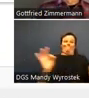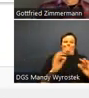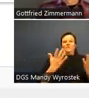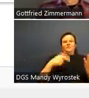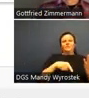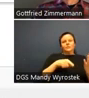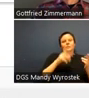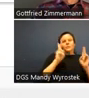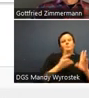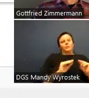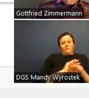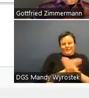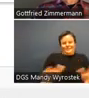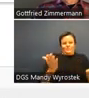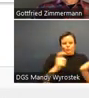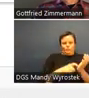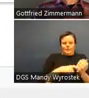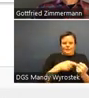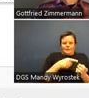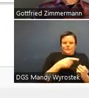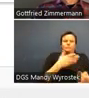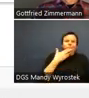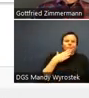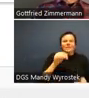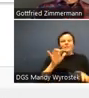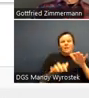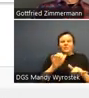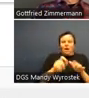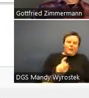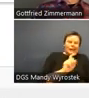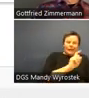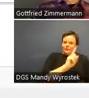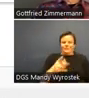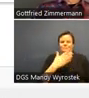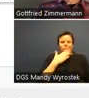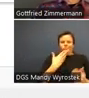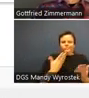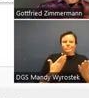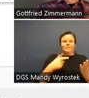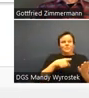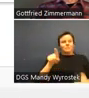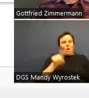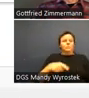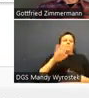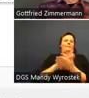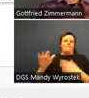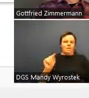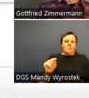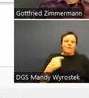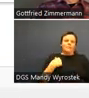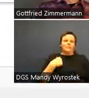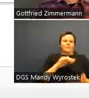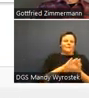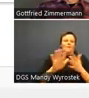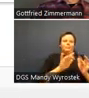ich nicht so einfach ran. Da muss ich über, es gibt verschiedene Möglichkeiten, aber ich muss mir